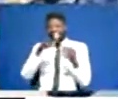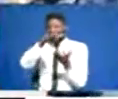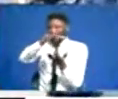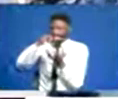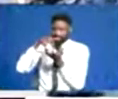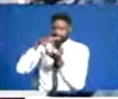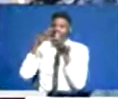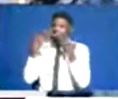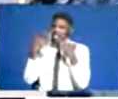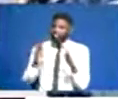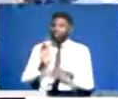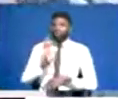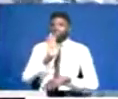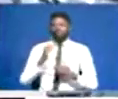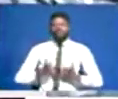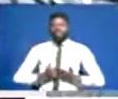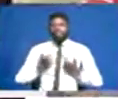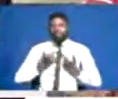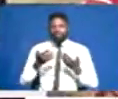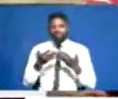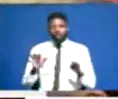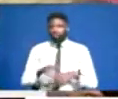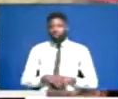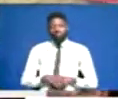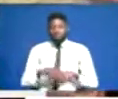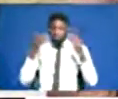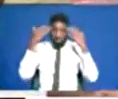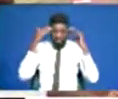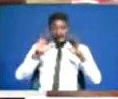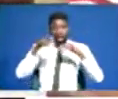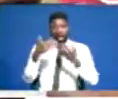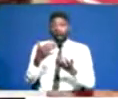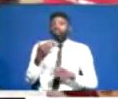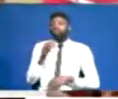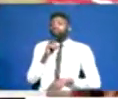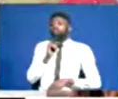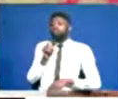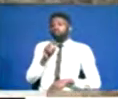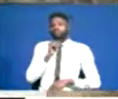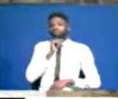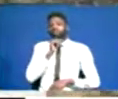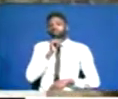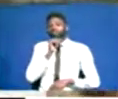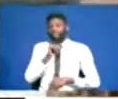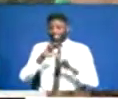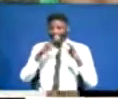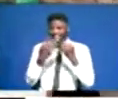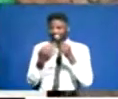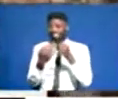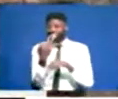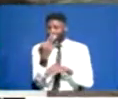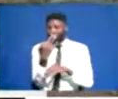It is unclear how the grade 3 pupil left the house on Thursday night. However, neighbors suspect Njoroge mysteriously walked out